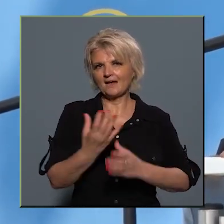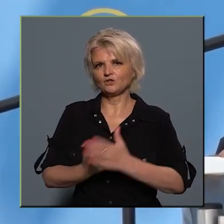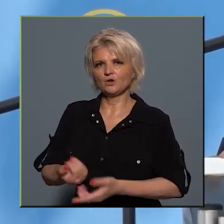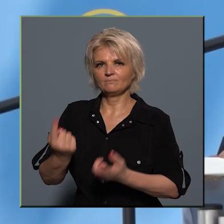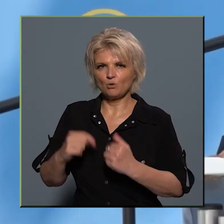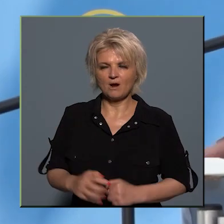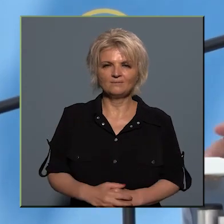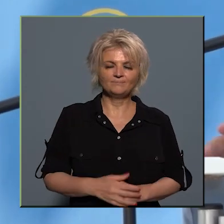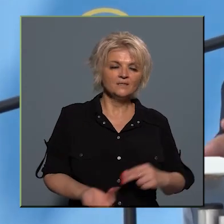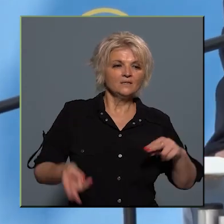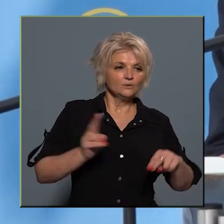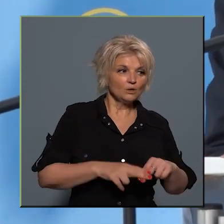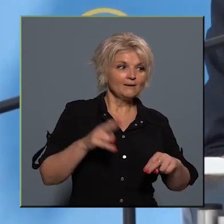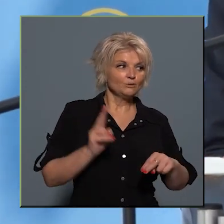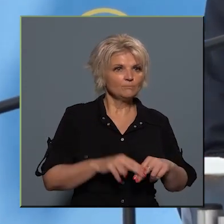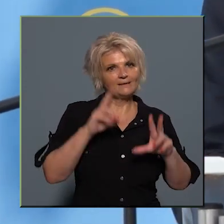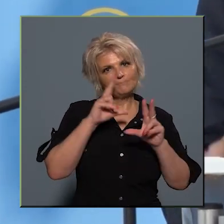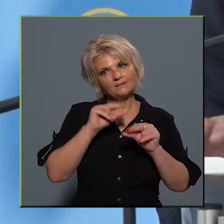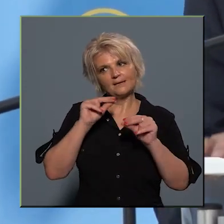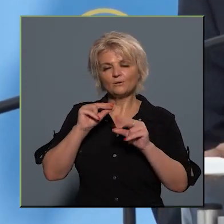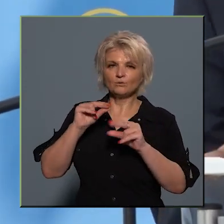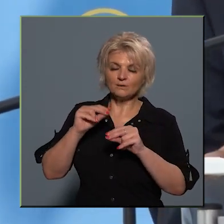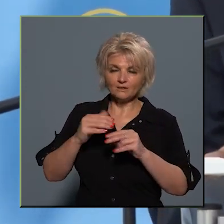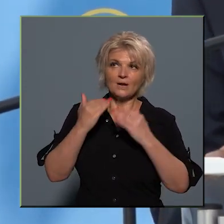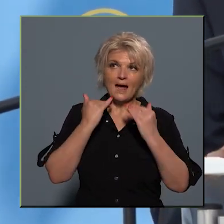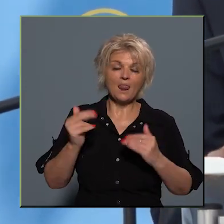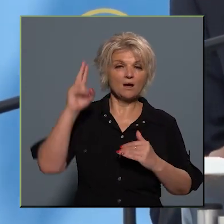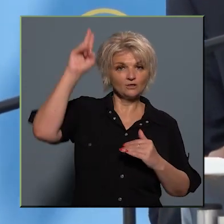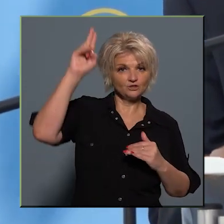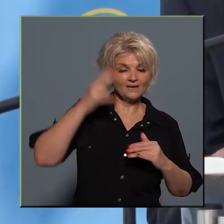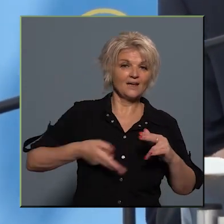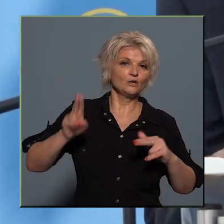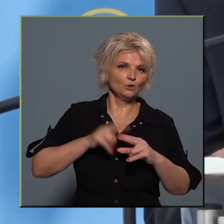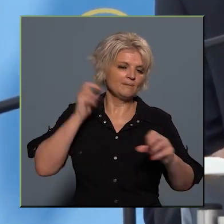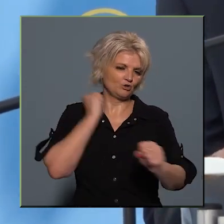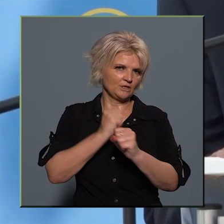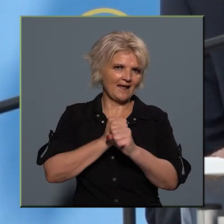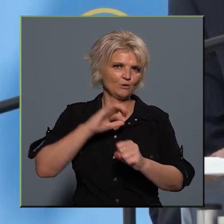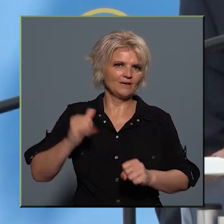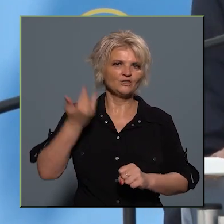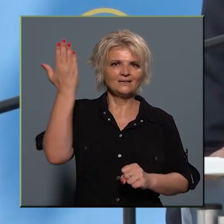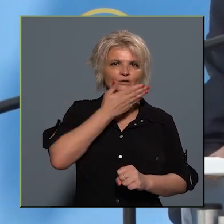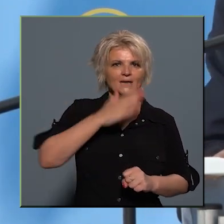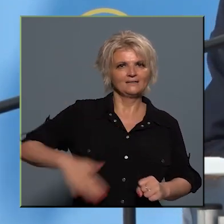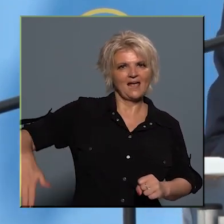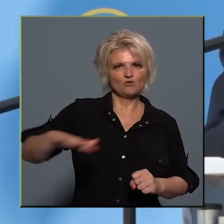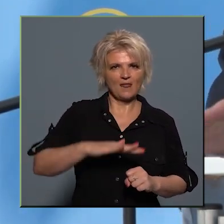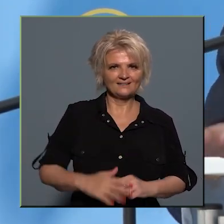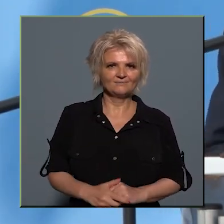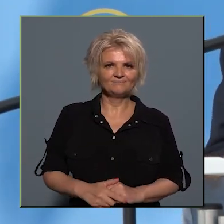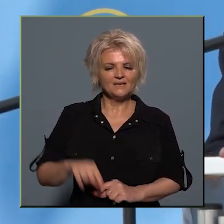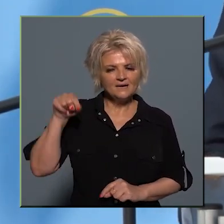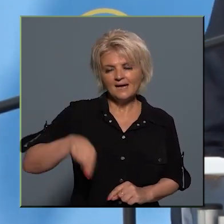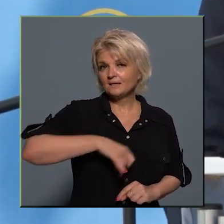Tehát egyre többet beszélünk, és hál' Istennek egyre többet cselekszünk is a hidrogén területén. És ez az